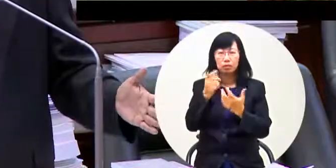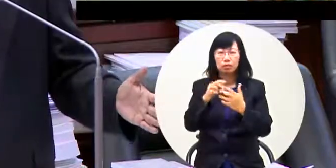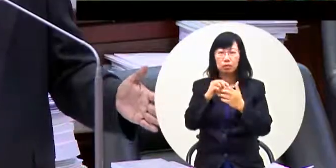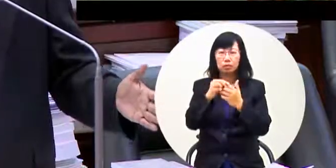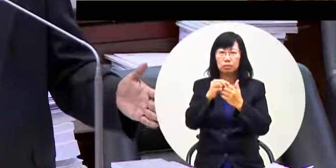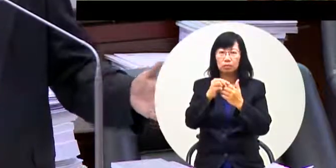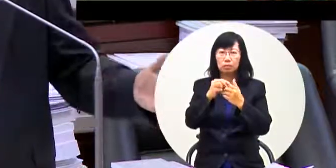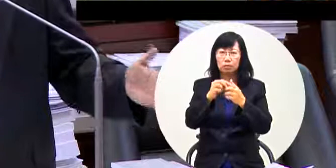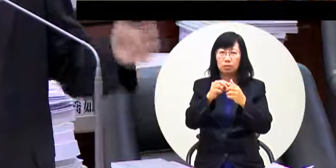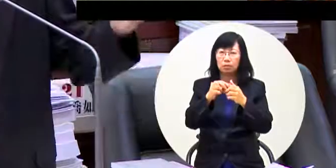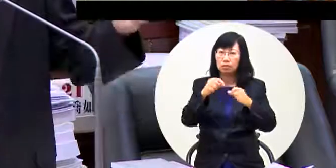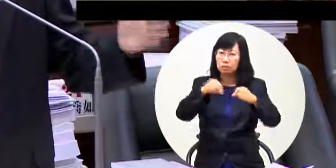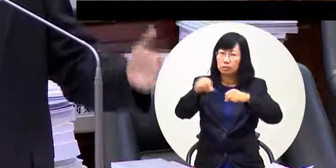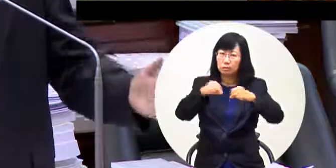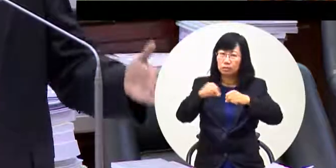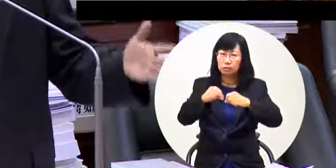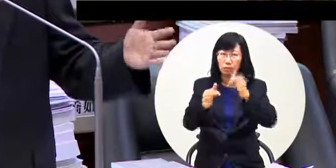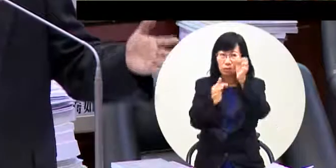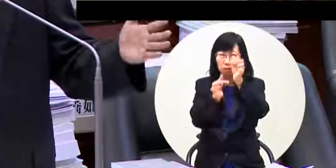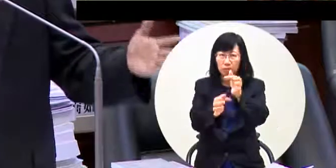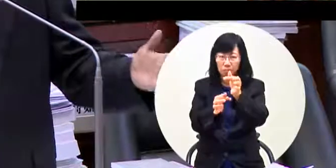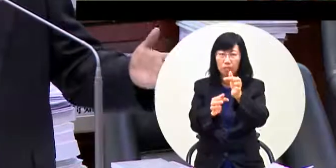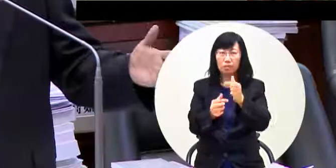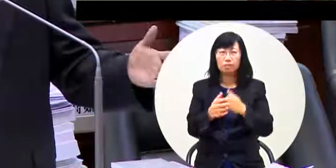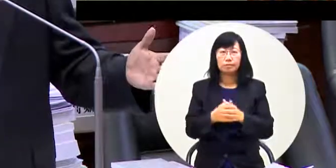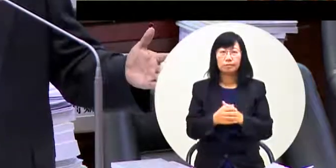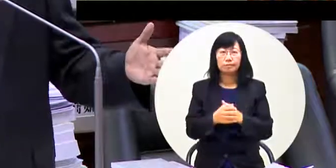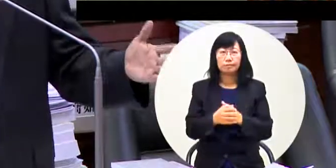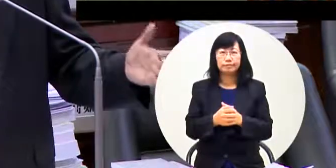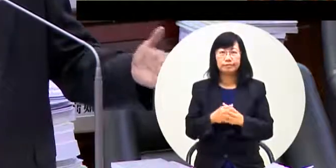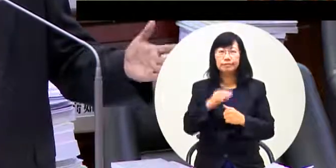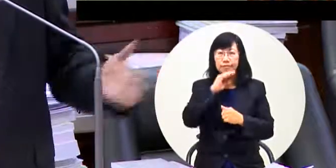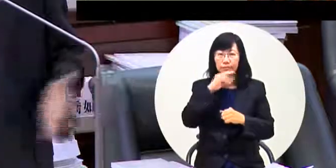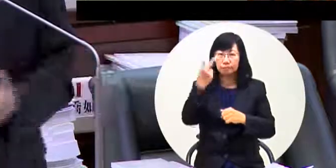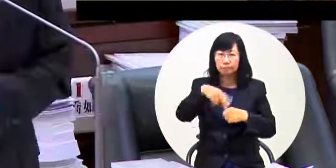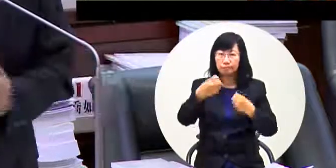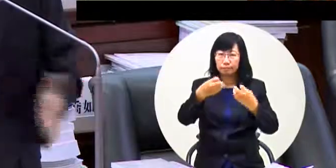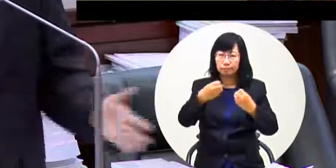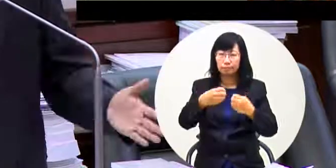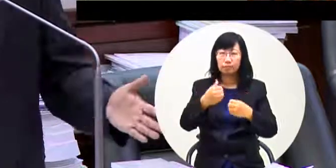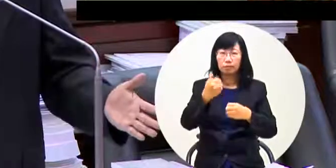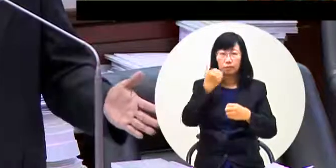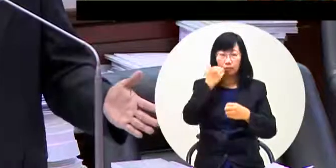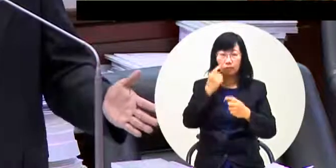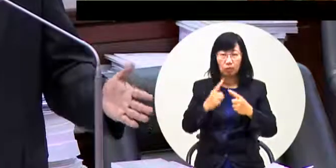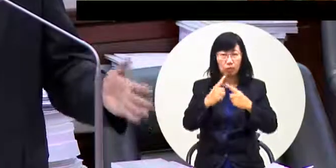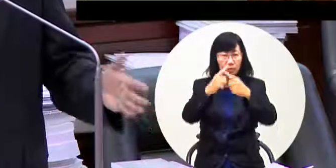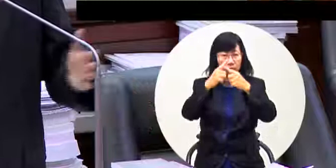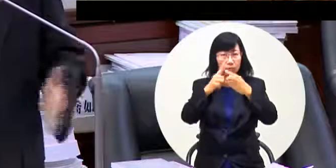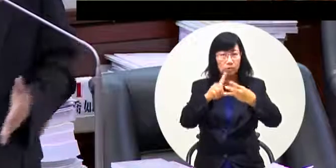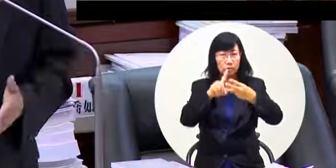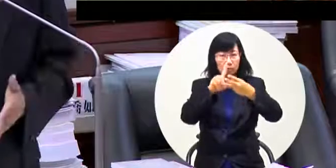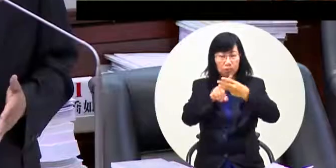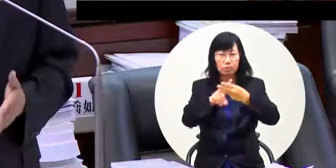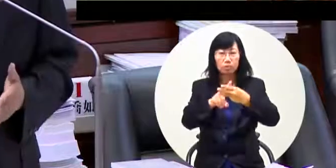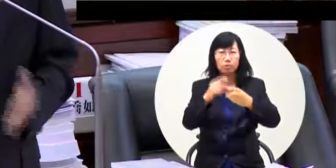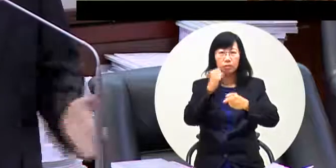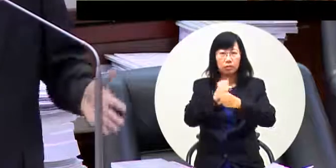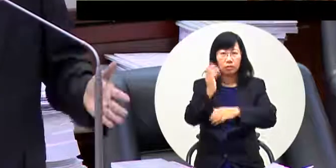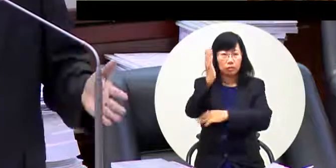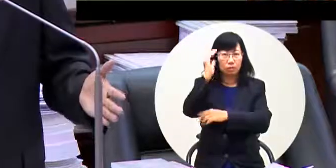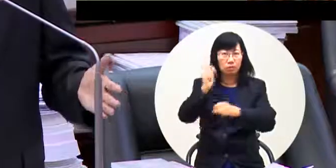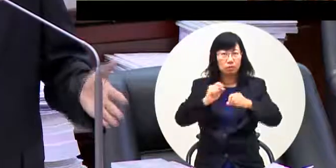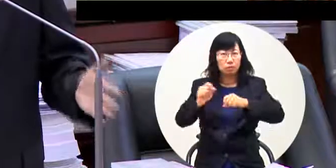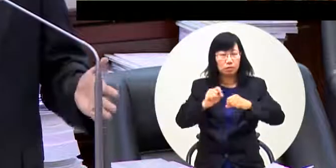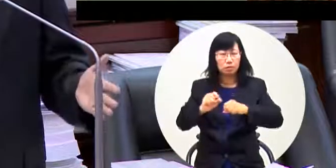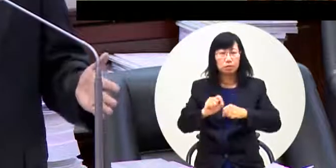论述。第二个，我们如果以人为政策的话，我们如何增加现有人口，增加需求，刺